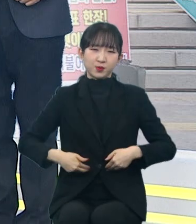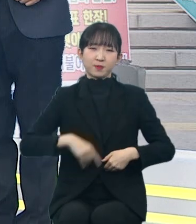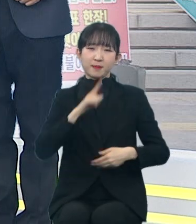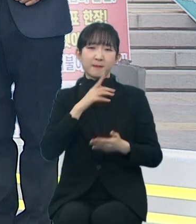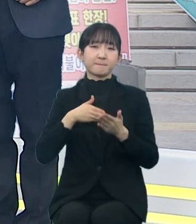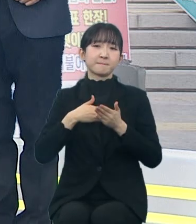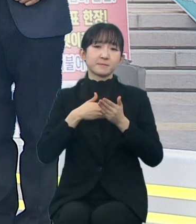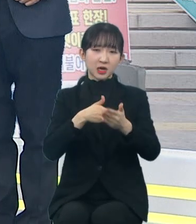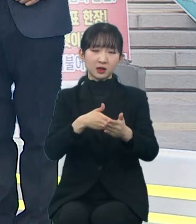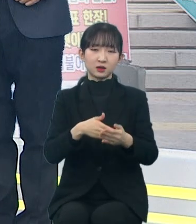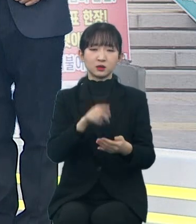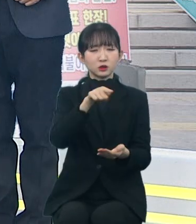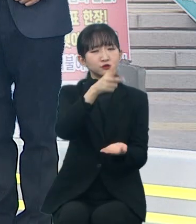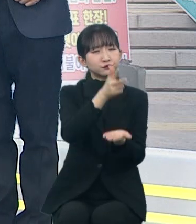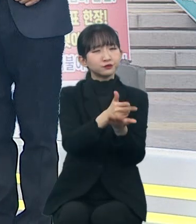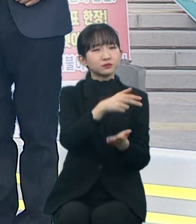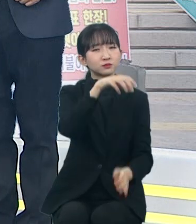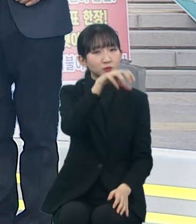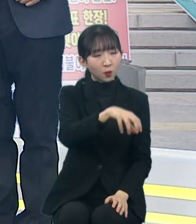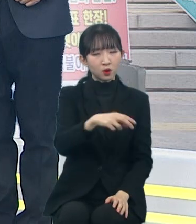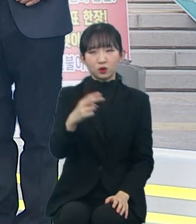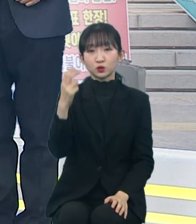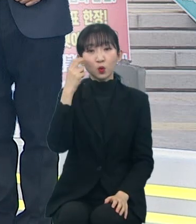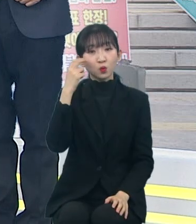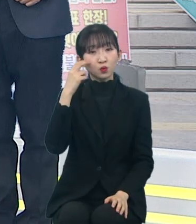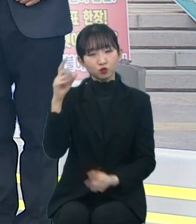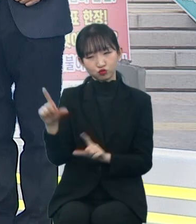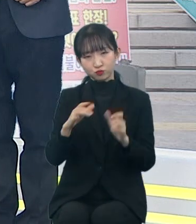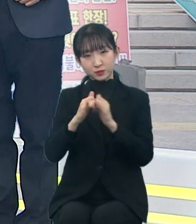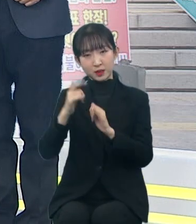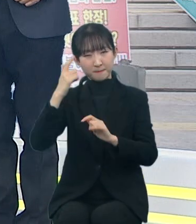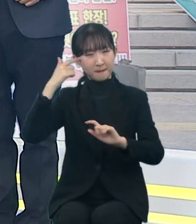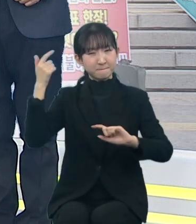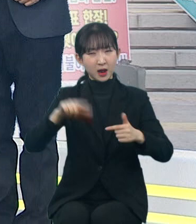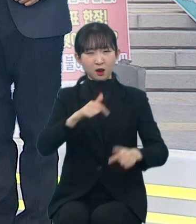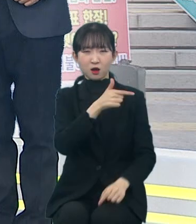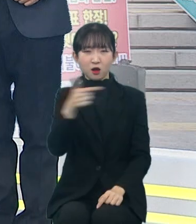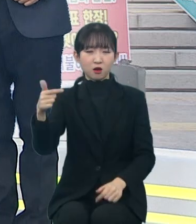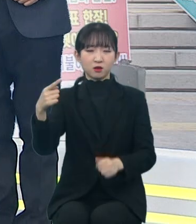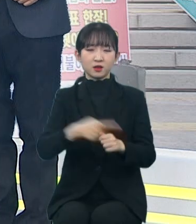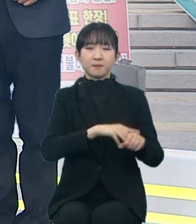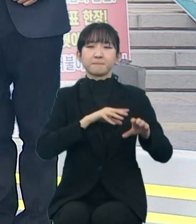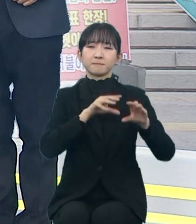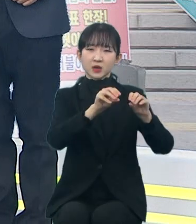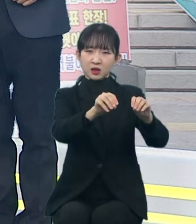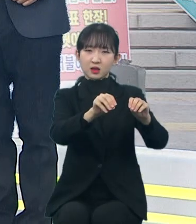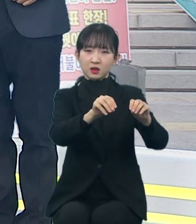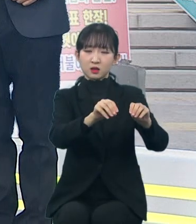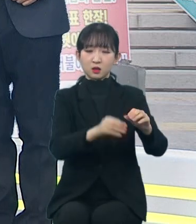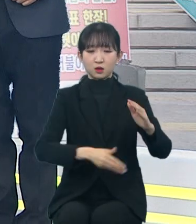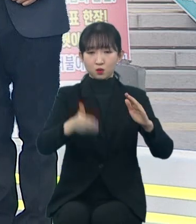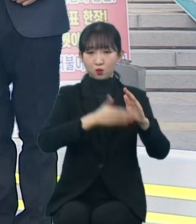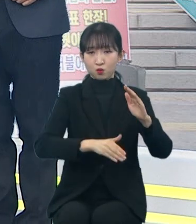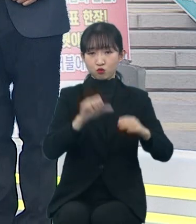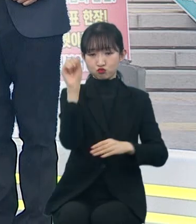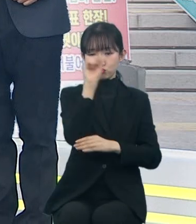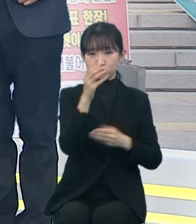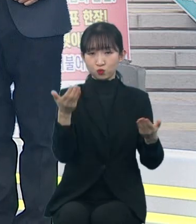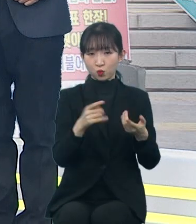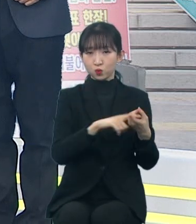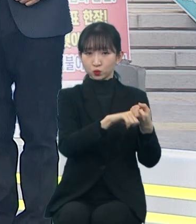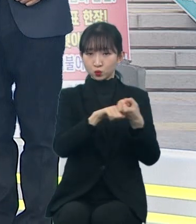한 화물주차장은 송도 주민들의 반발로 현재 멈춰선 상황인데요. 공공운수노조는 더 이상 미룰 수